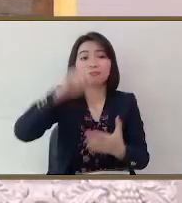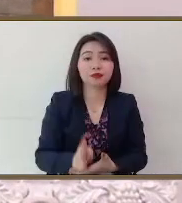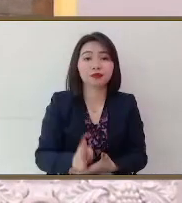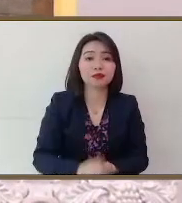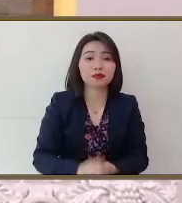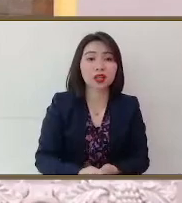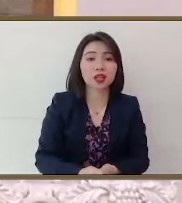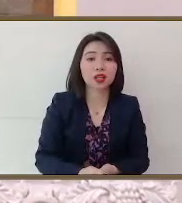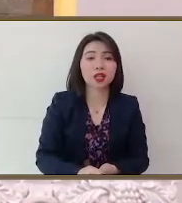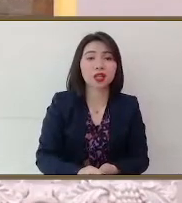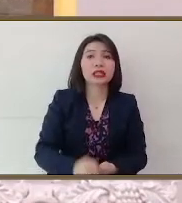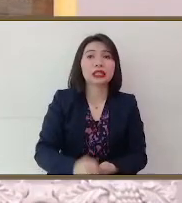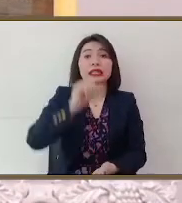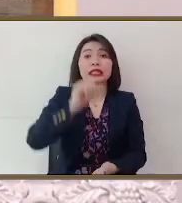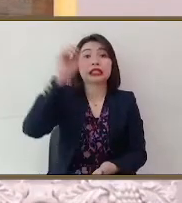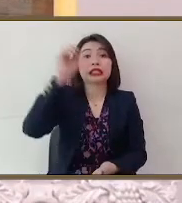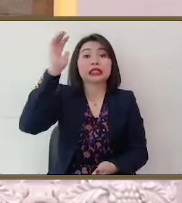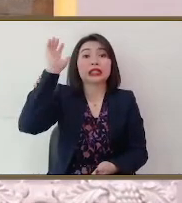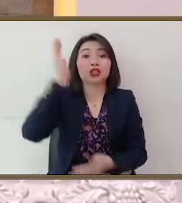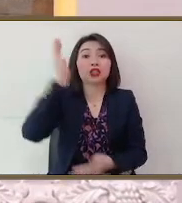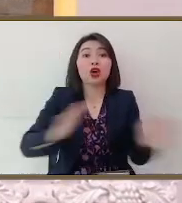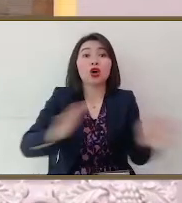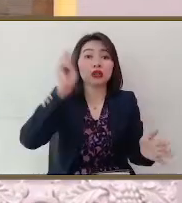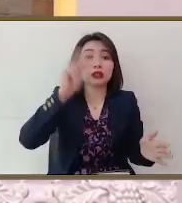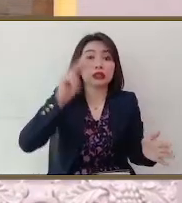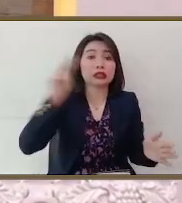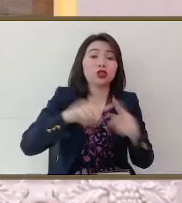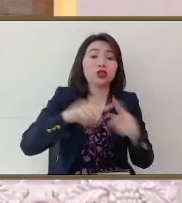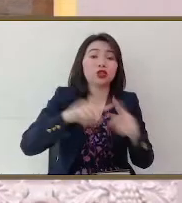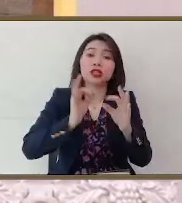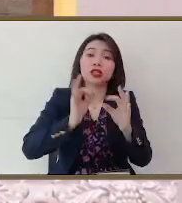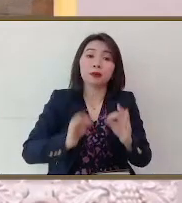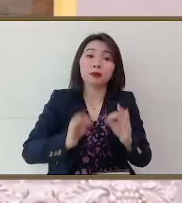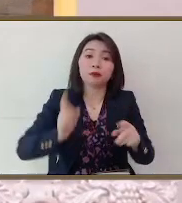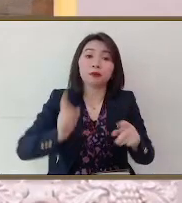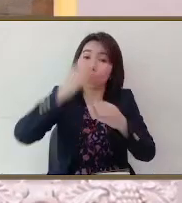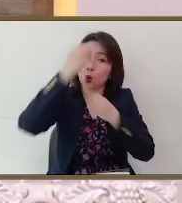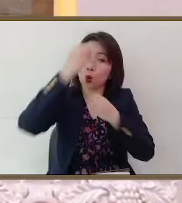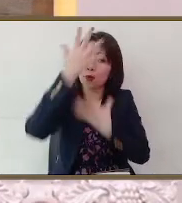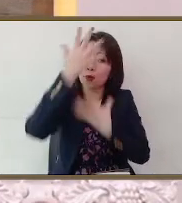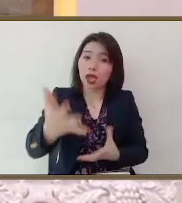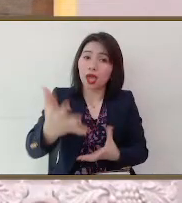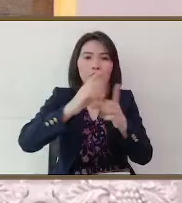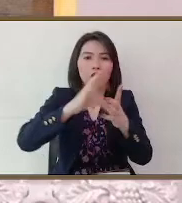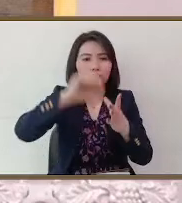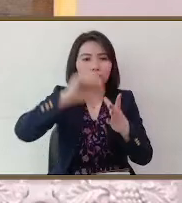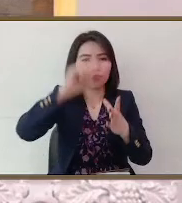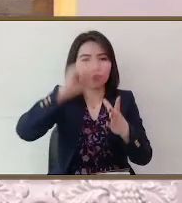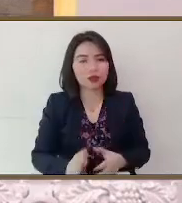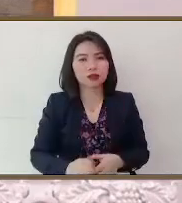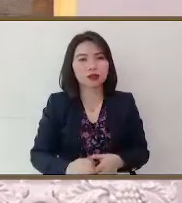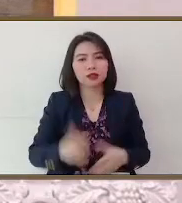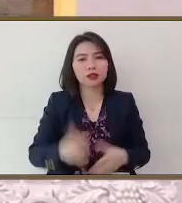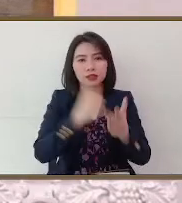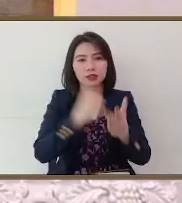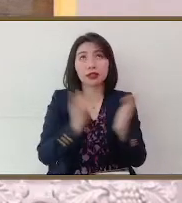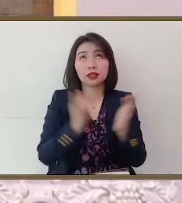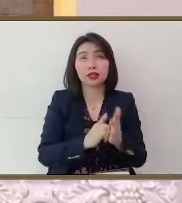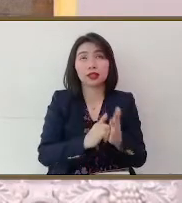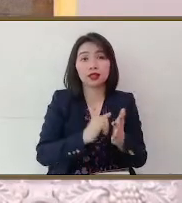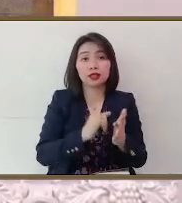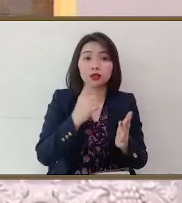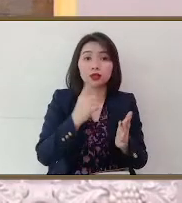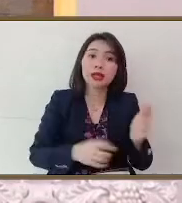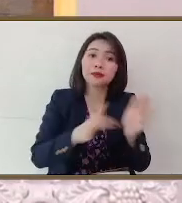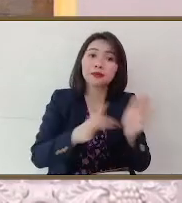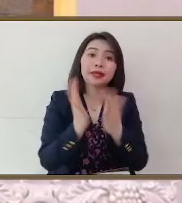kundi kinakailangan sumunod sa salita ng Diyos. This is exactly what the Bible means.